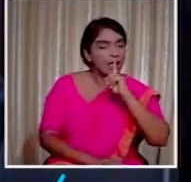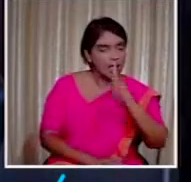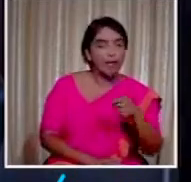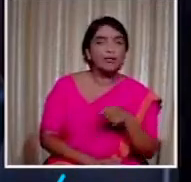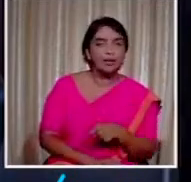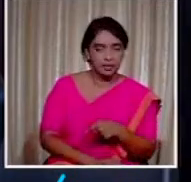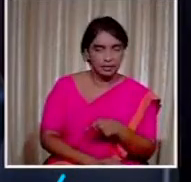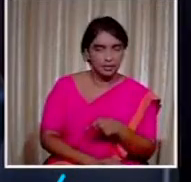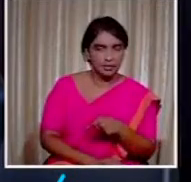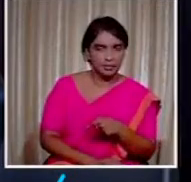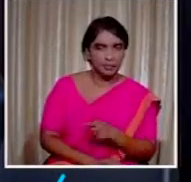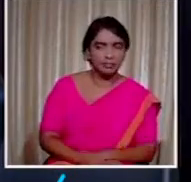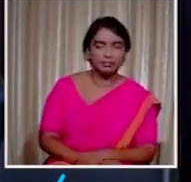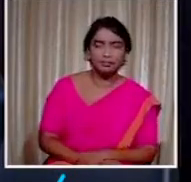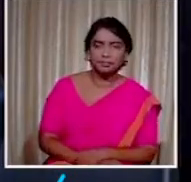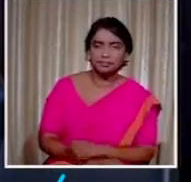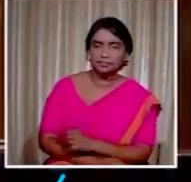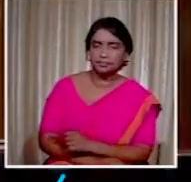මෙතන අහන්නේ ඒක.